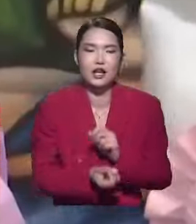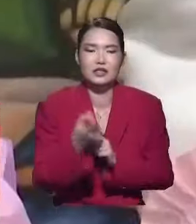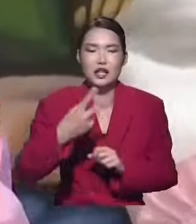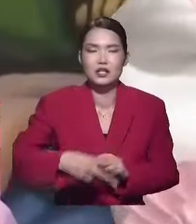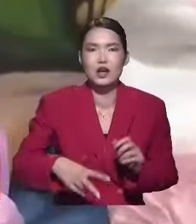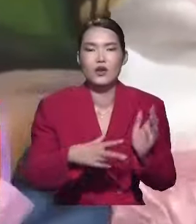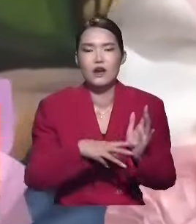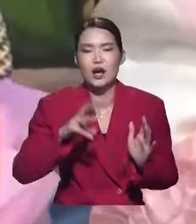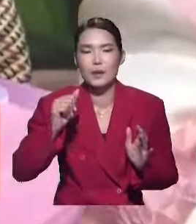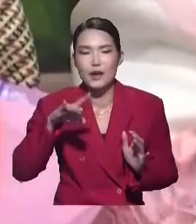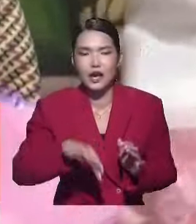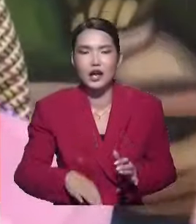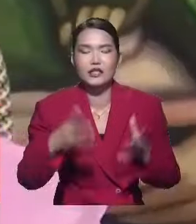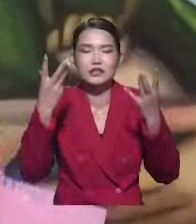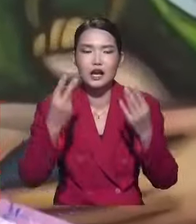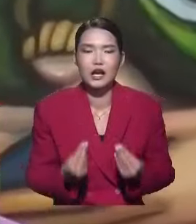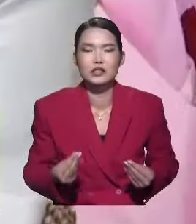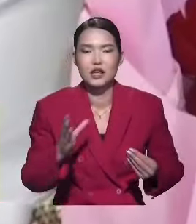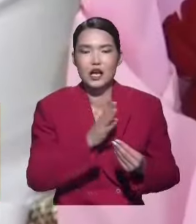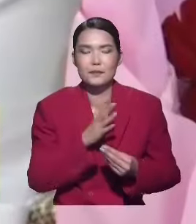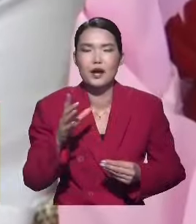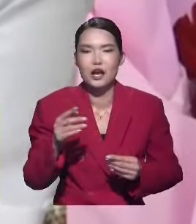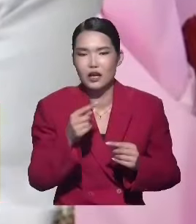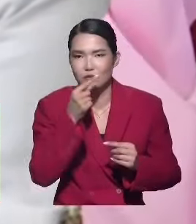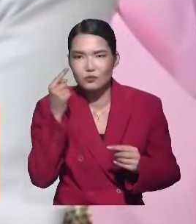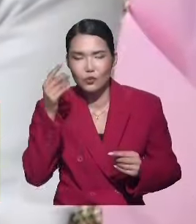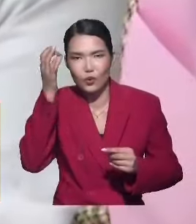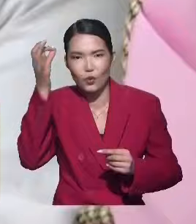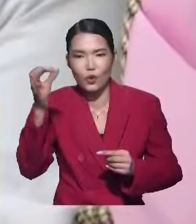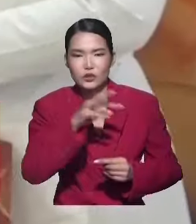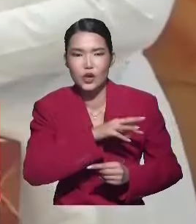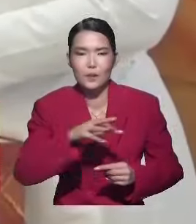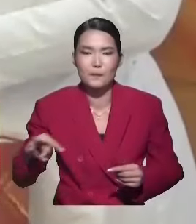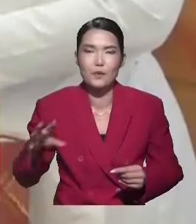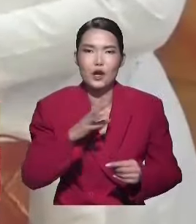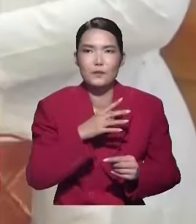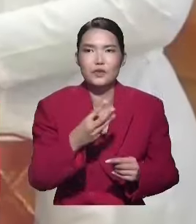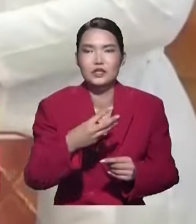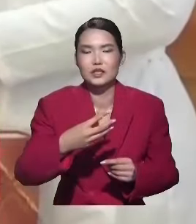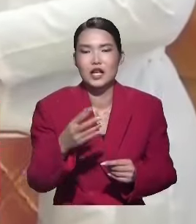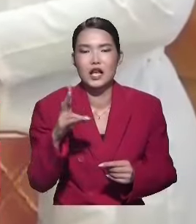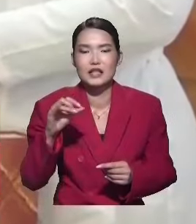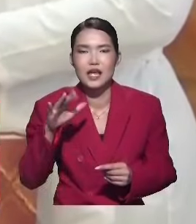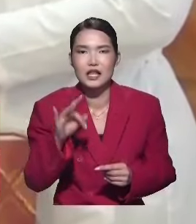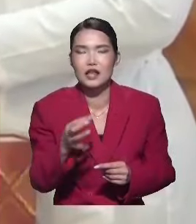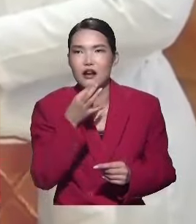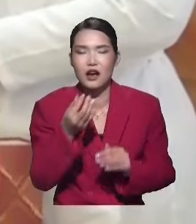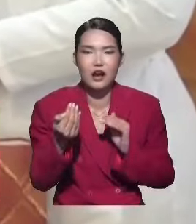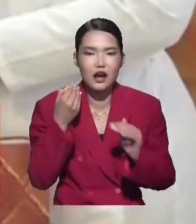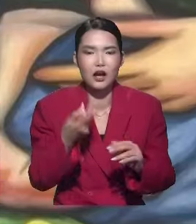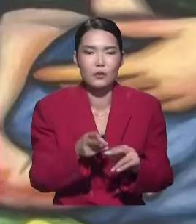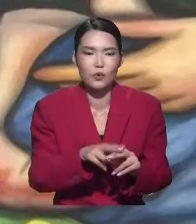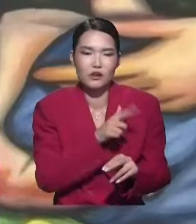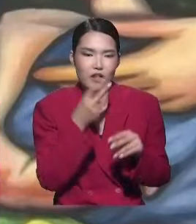28 марта. Сулу старше своих сестер ровно на минуту. Девочки родились на сроке 35 недель, и все это время находились под наблюдением